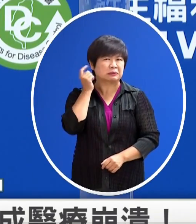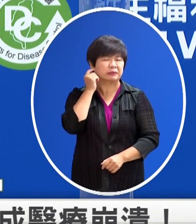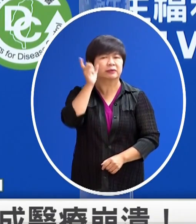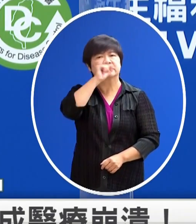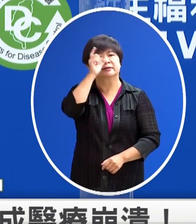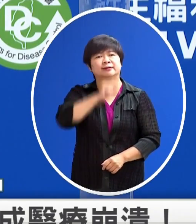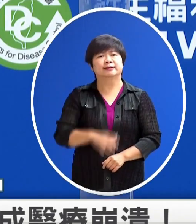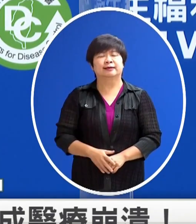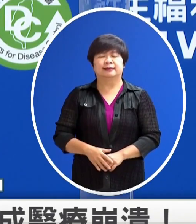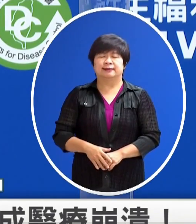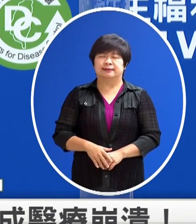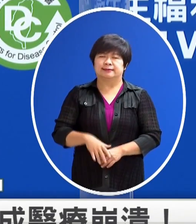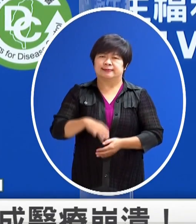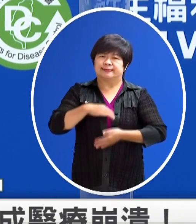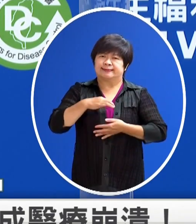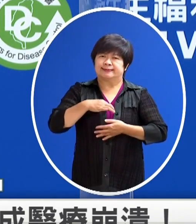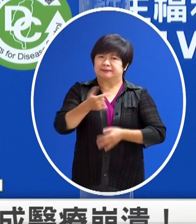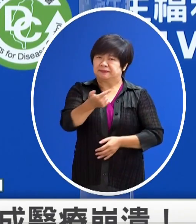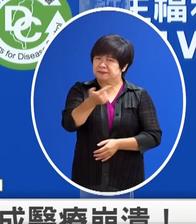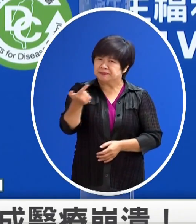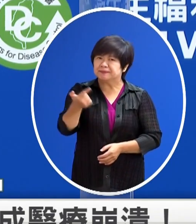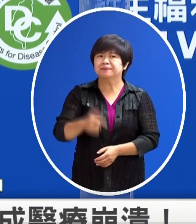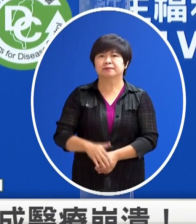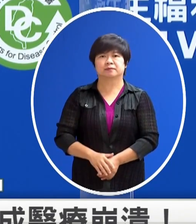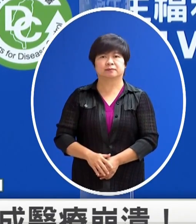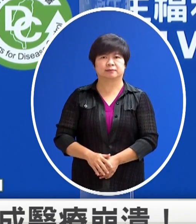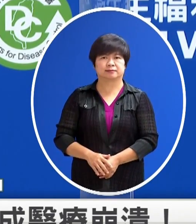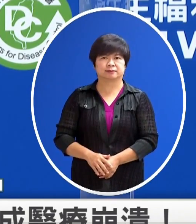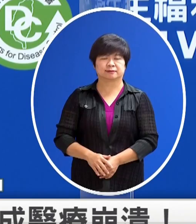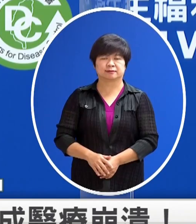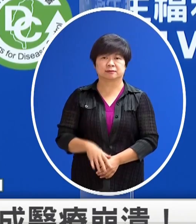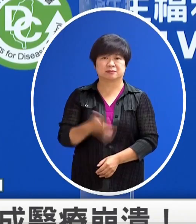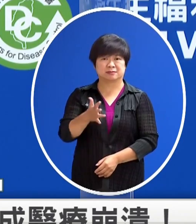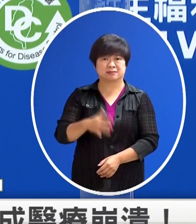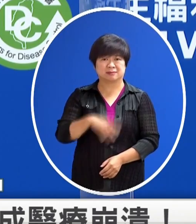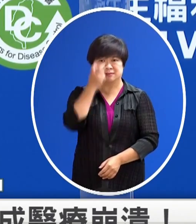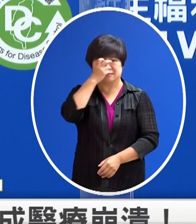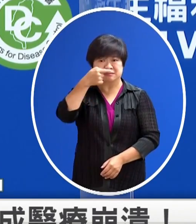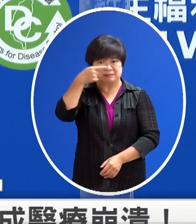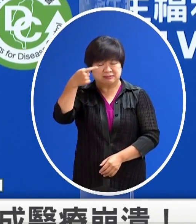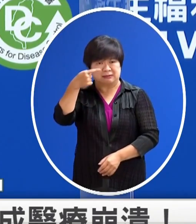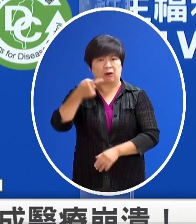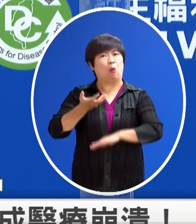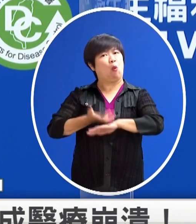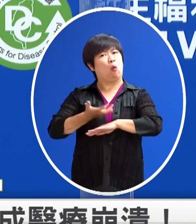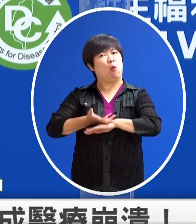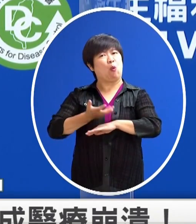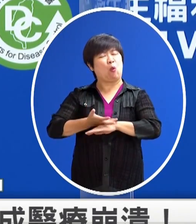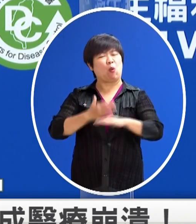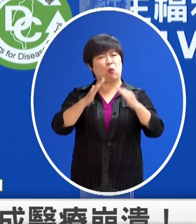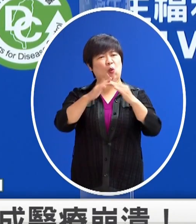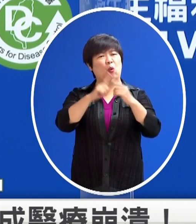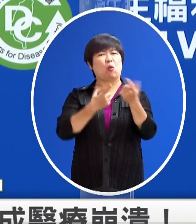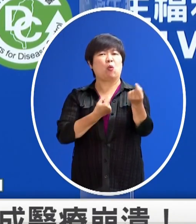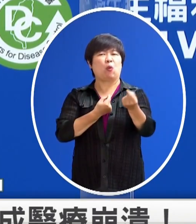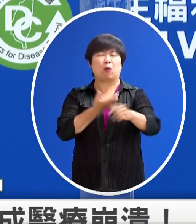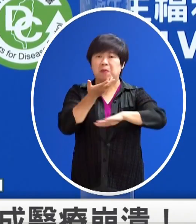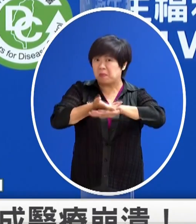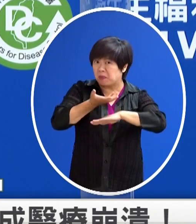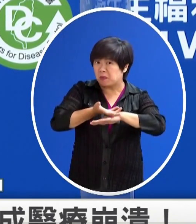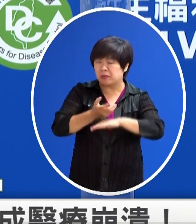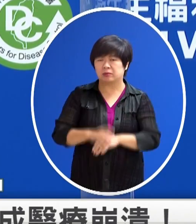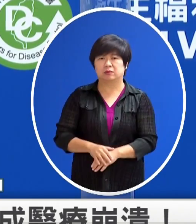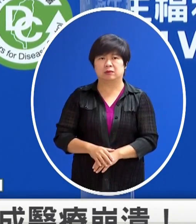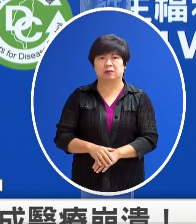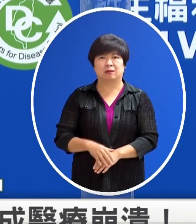是真的是忧心忡忡了，就是检验阴性就安心了，那家人也放心